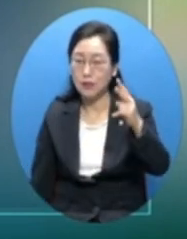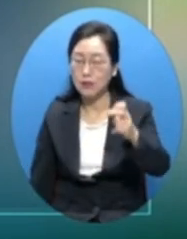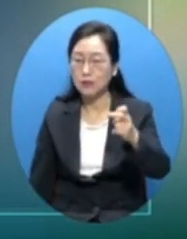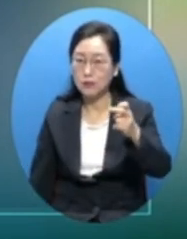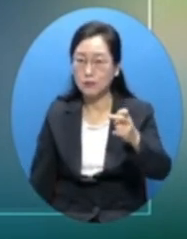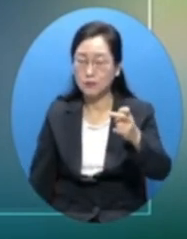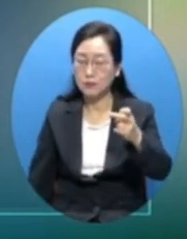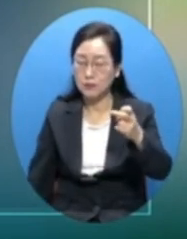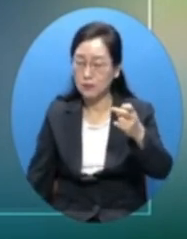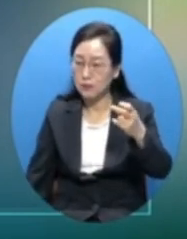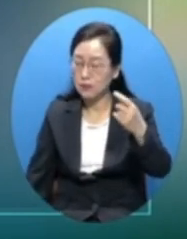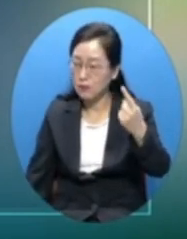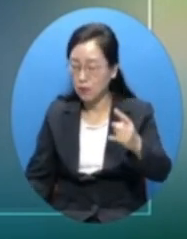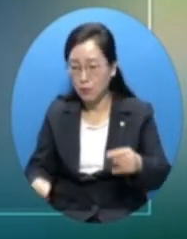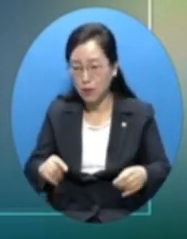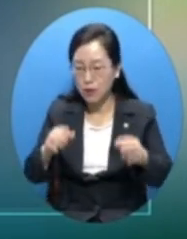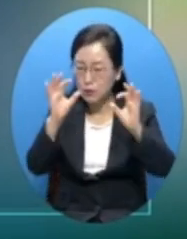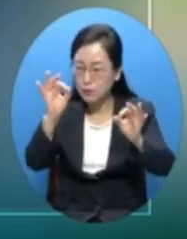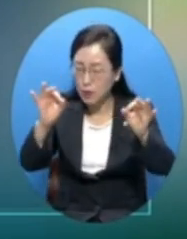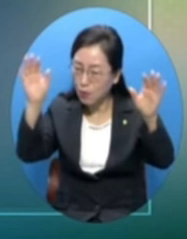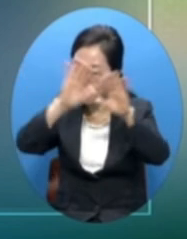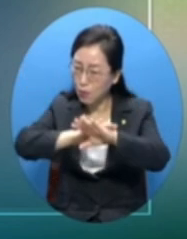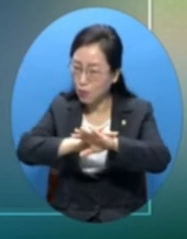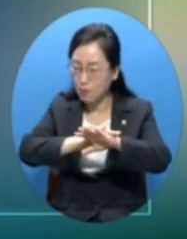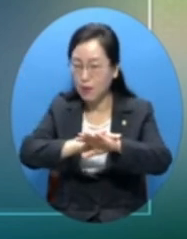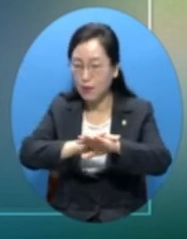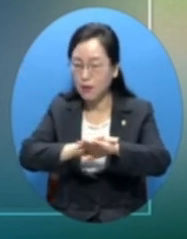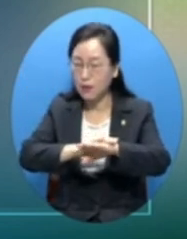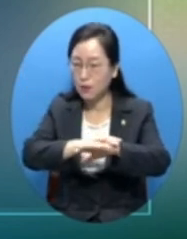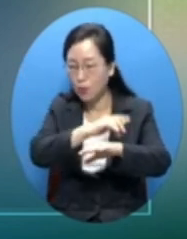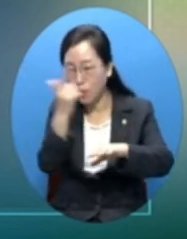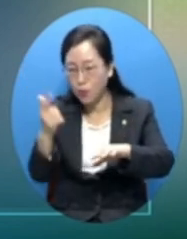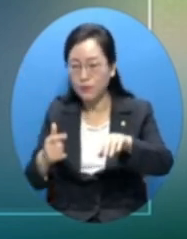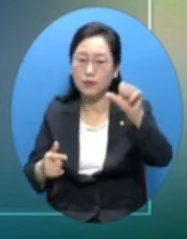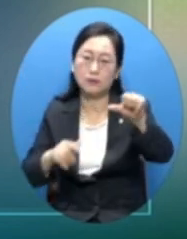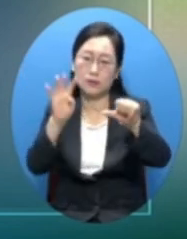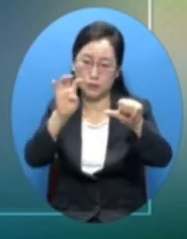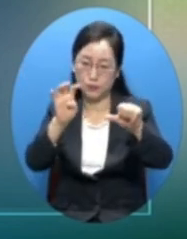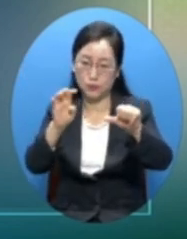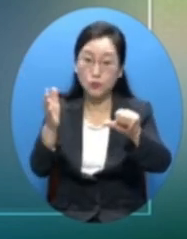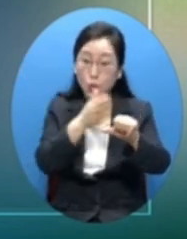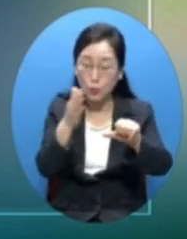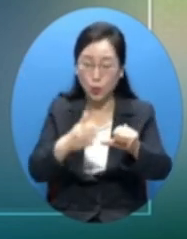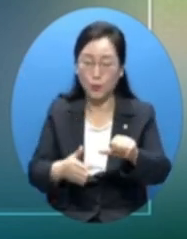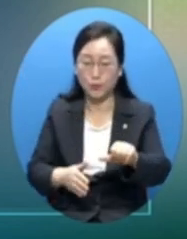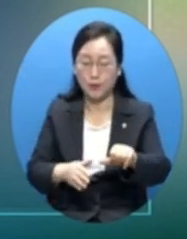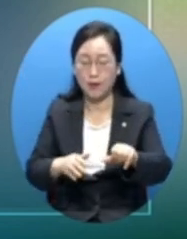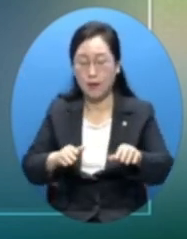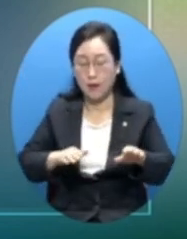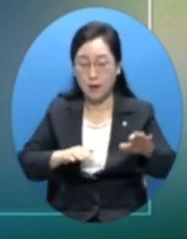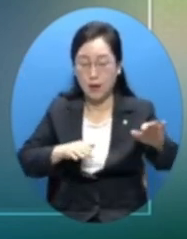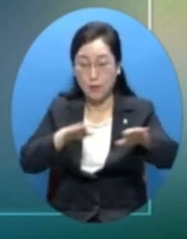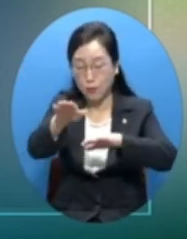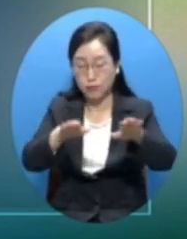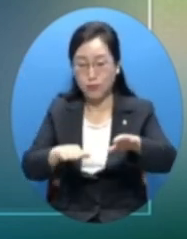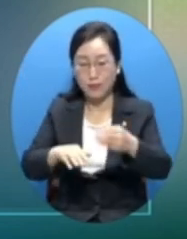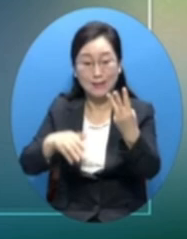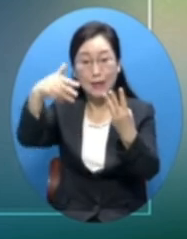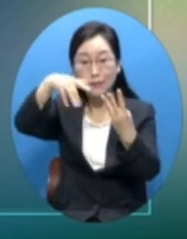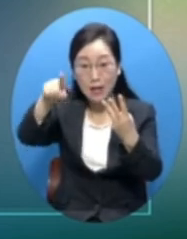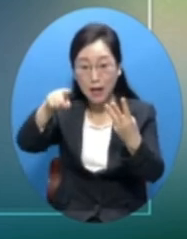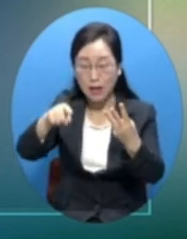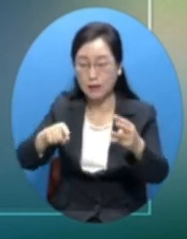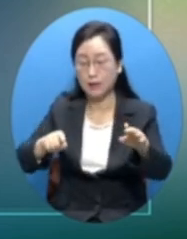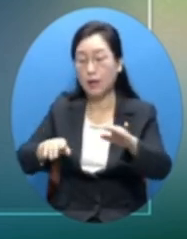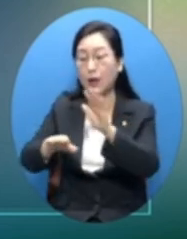5시에 다시 40분경 그가 제 3차선 맨 우측에서 자전거를 타고